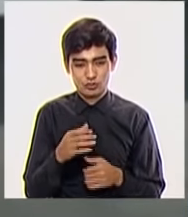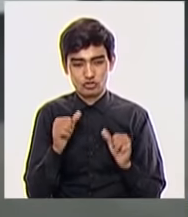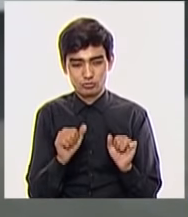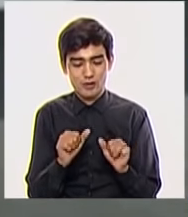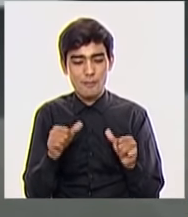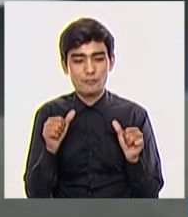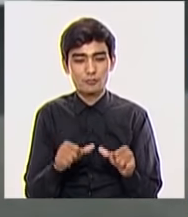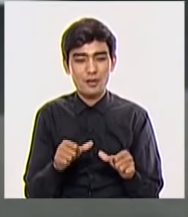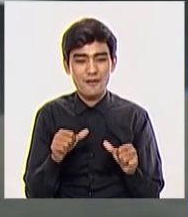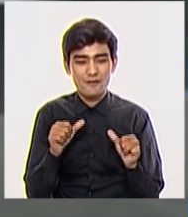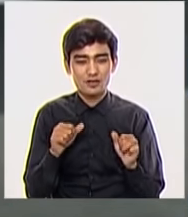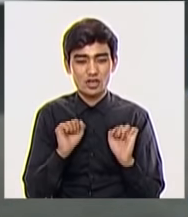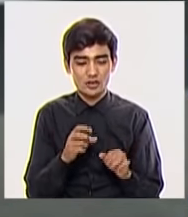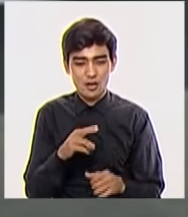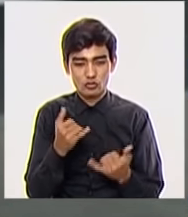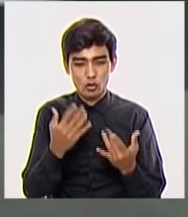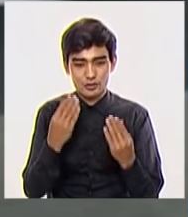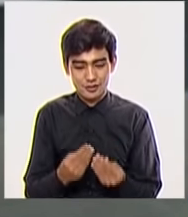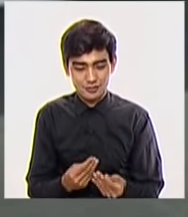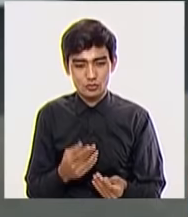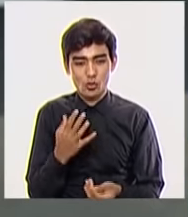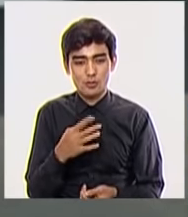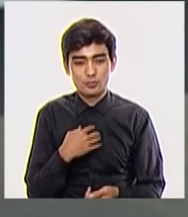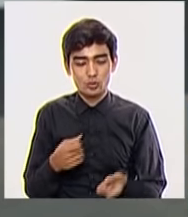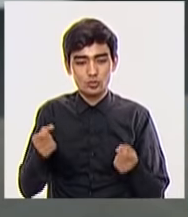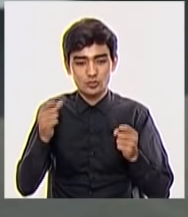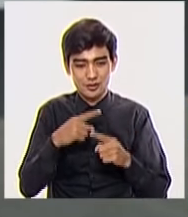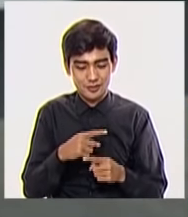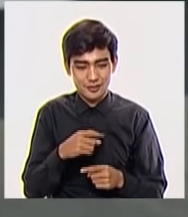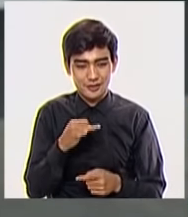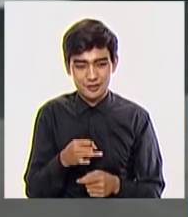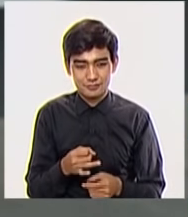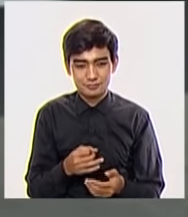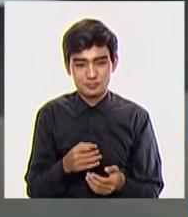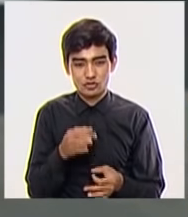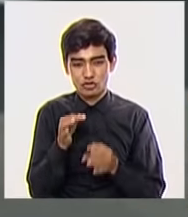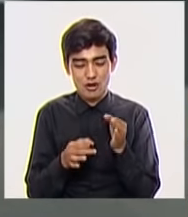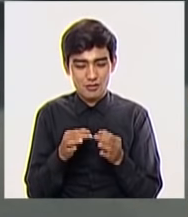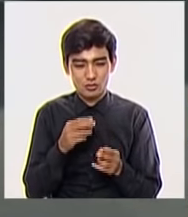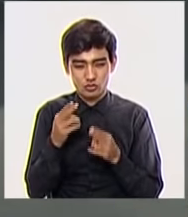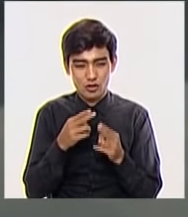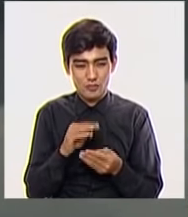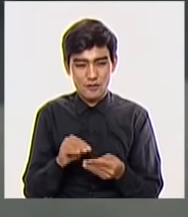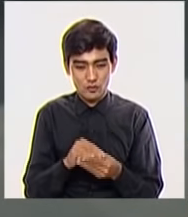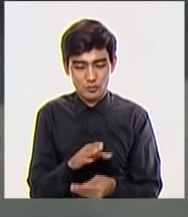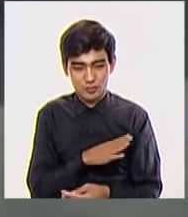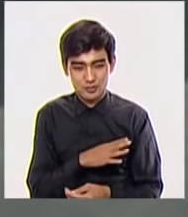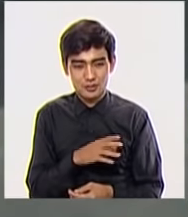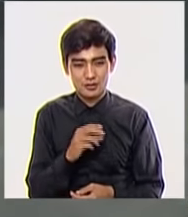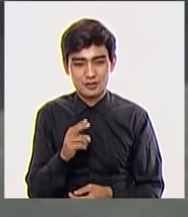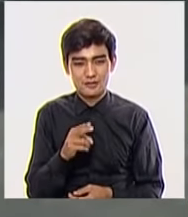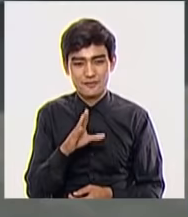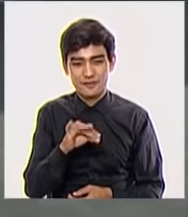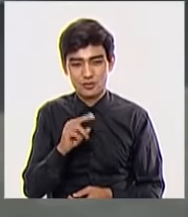защиты. На сегодняшний день, поскольку, как уже известно, апелляционного обжалования Виктор Дмитриевич лишен,